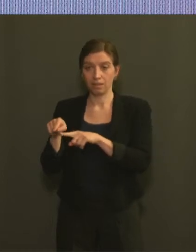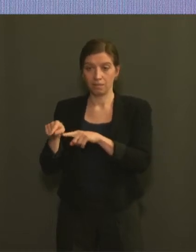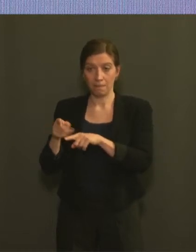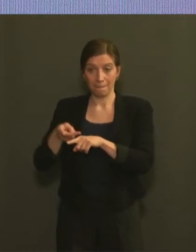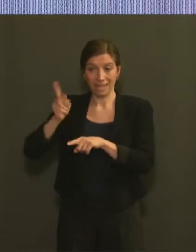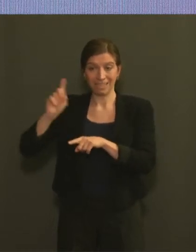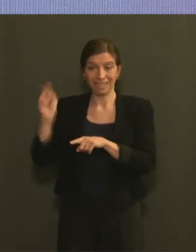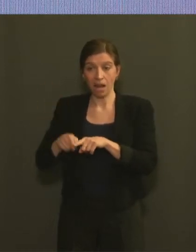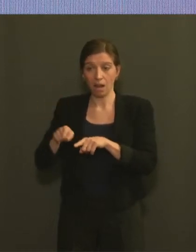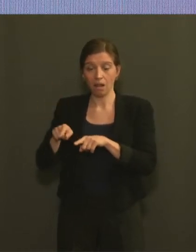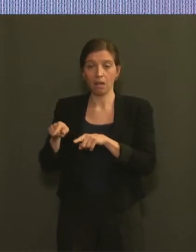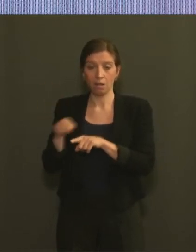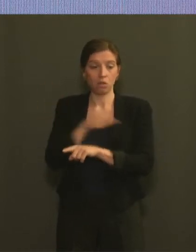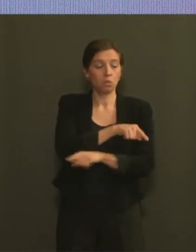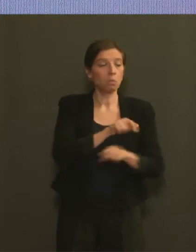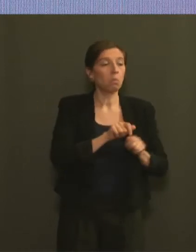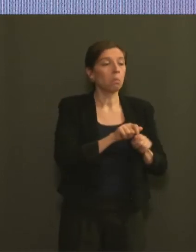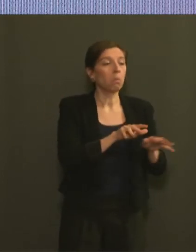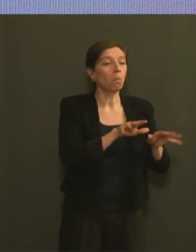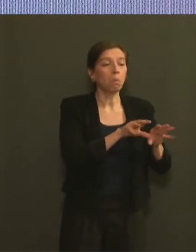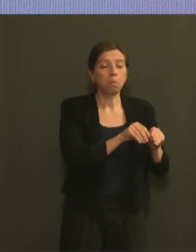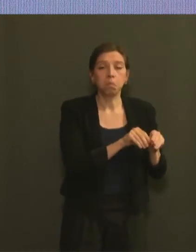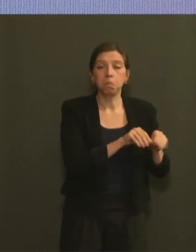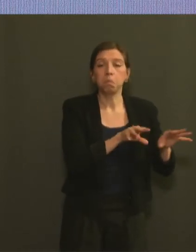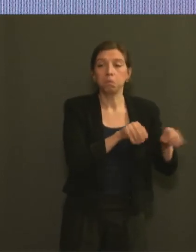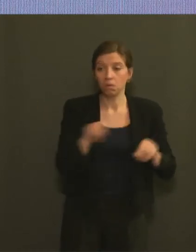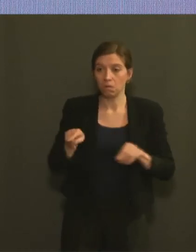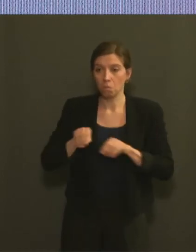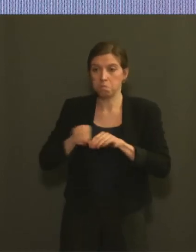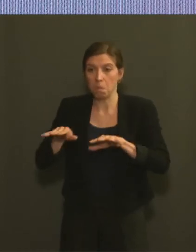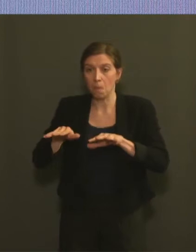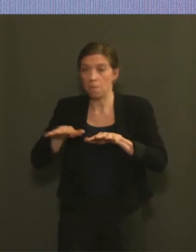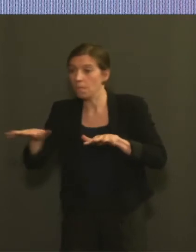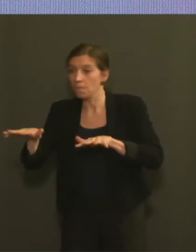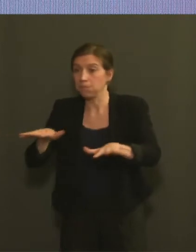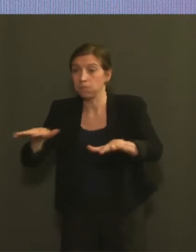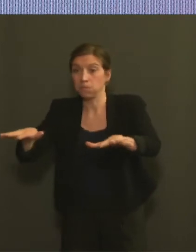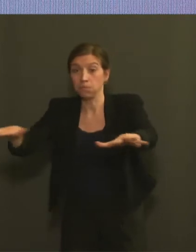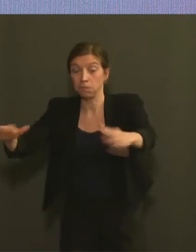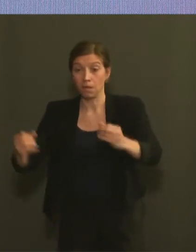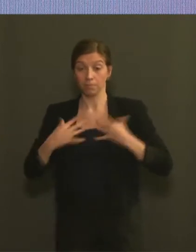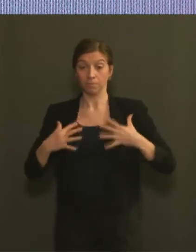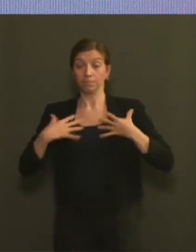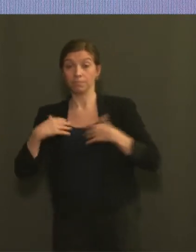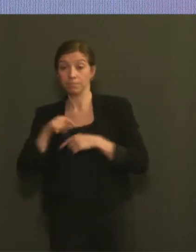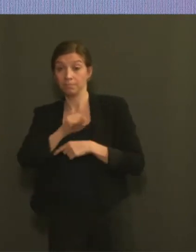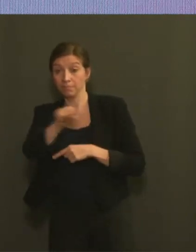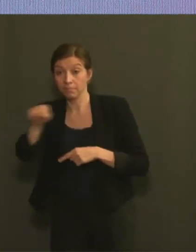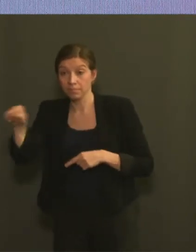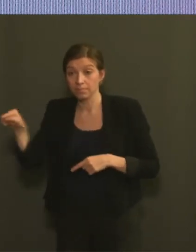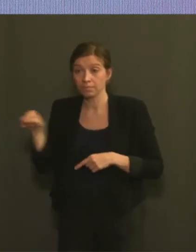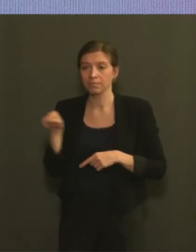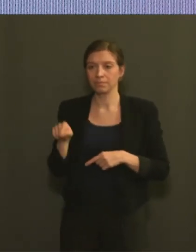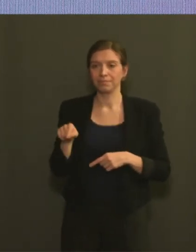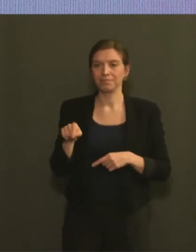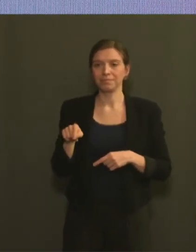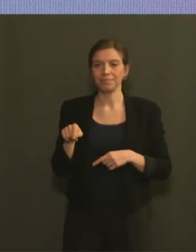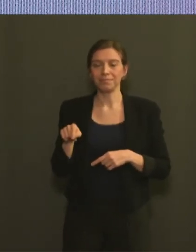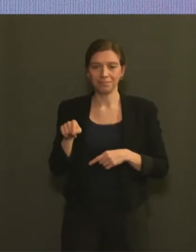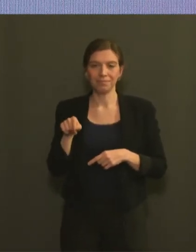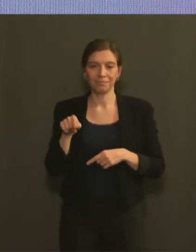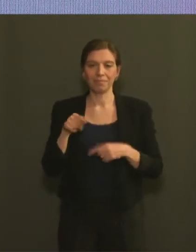21 ans en indycar six des huit membres quatre valises jour des variantes entre rincon